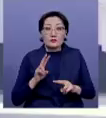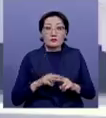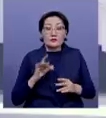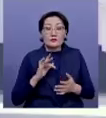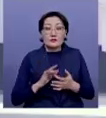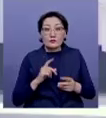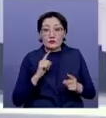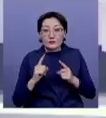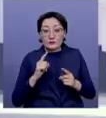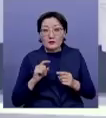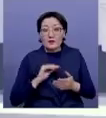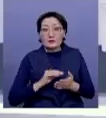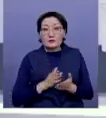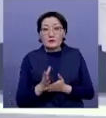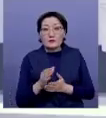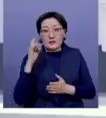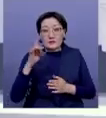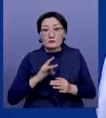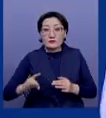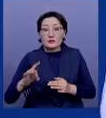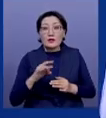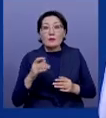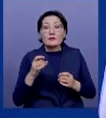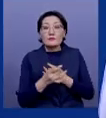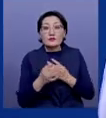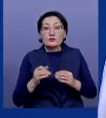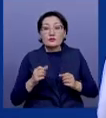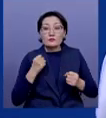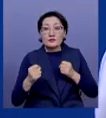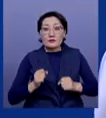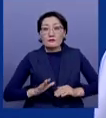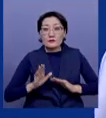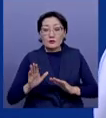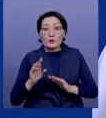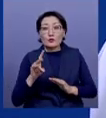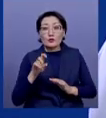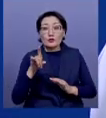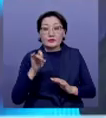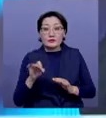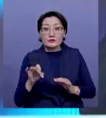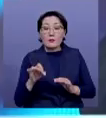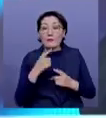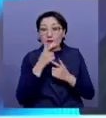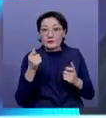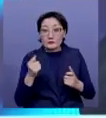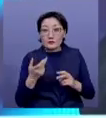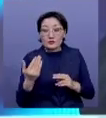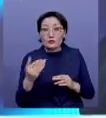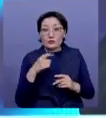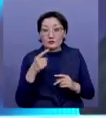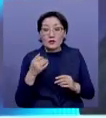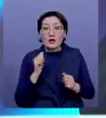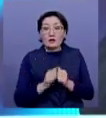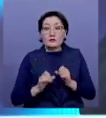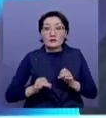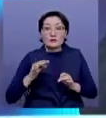орталық коммуникациялар қызметінде Қазақстан Республикасының мәдениет және спорт вице-министрі Нұрғиса Дәуешов мәлімдеді. Оның сөзінше, әр